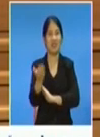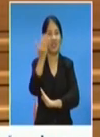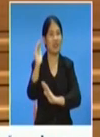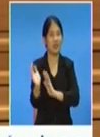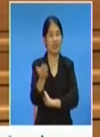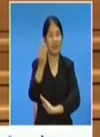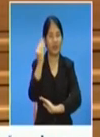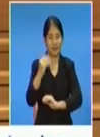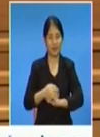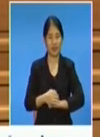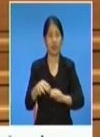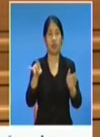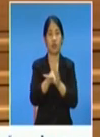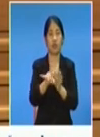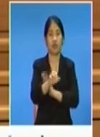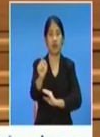สุดท้ายดีกว่าครับ